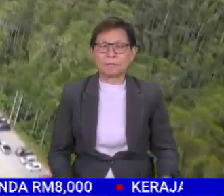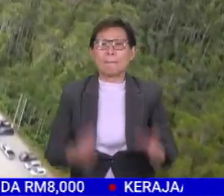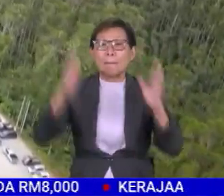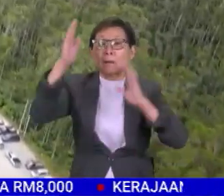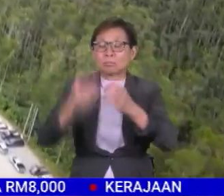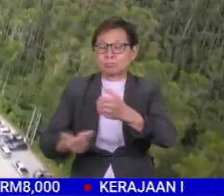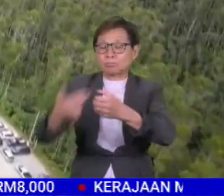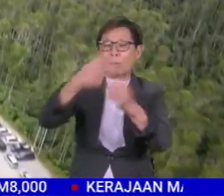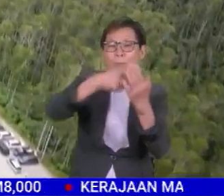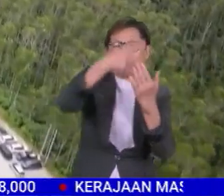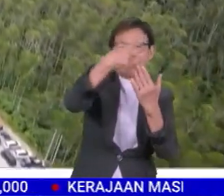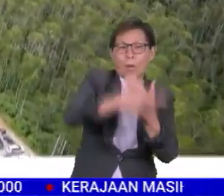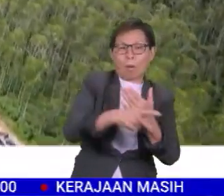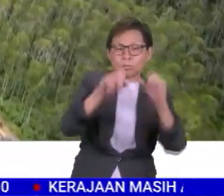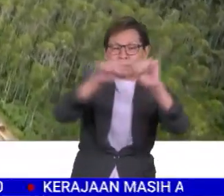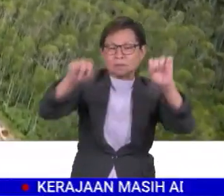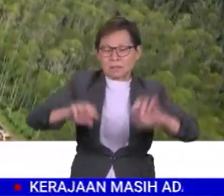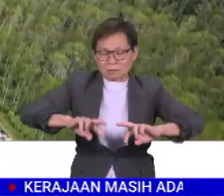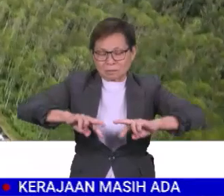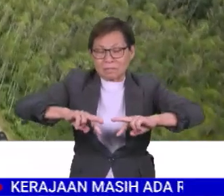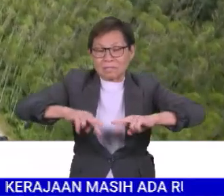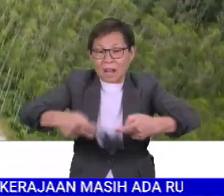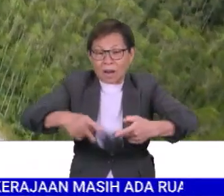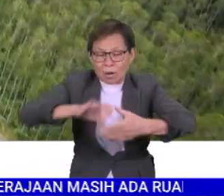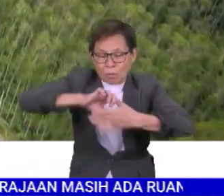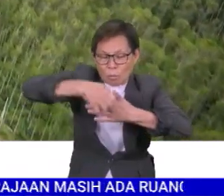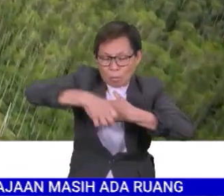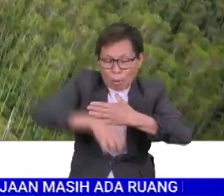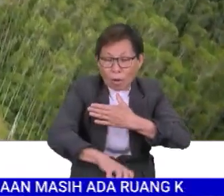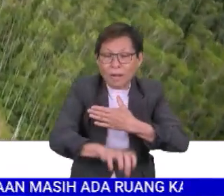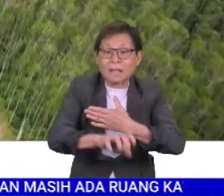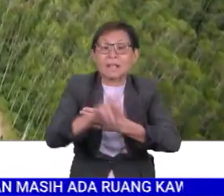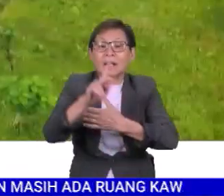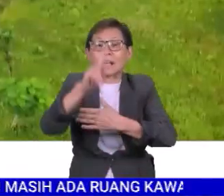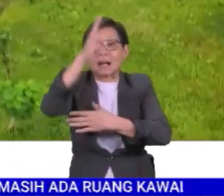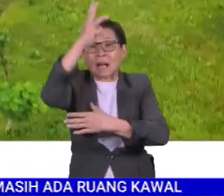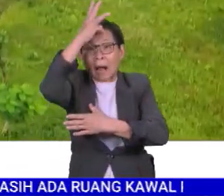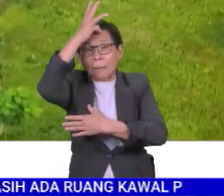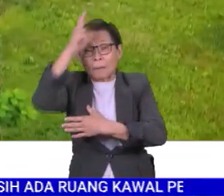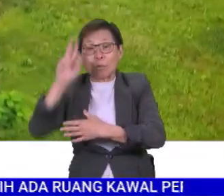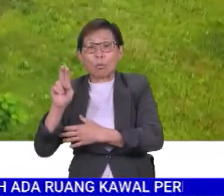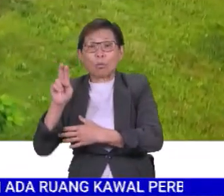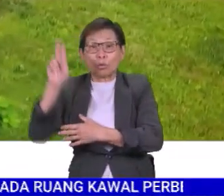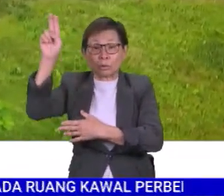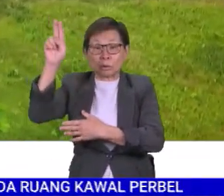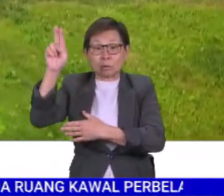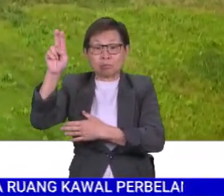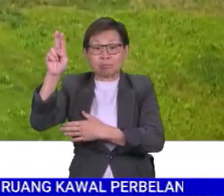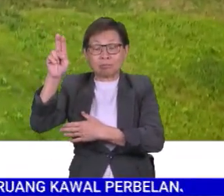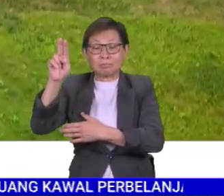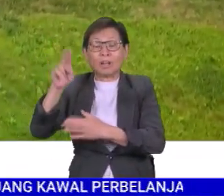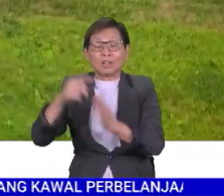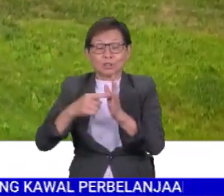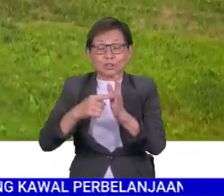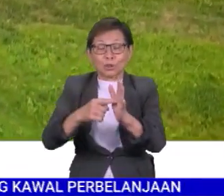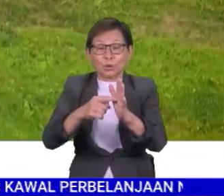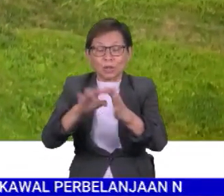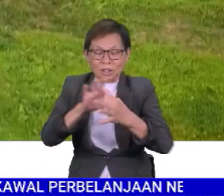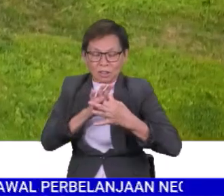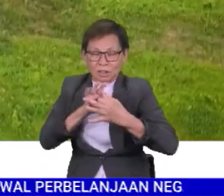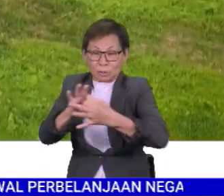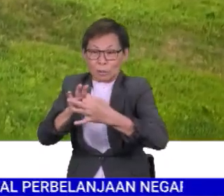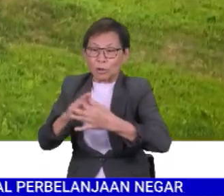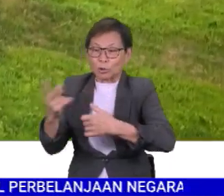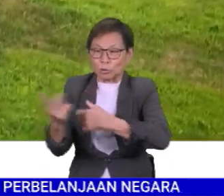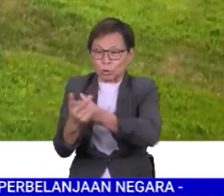Penyertaan Malaysia dalam projek Sesen Janukuasa Hidroelektrik di Kalimantan Utara adalah manifestasi kerjasama baik antara